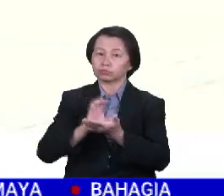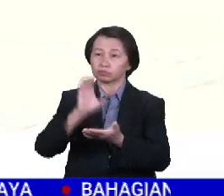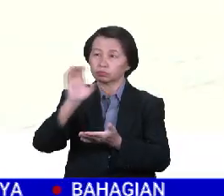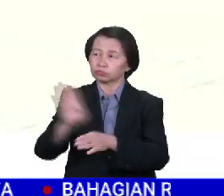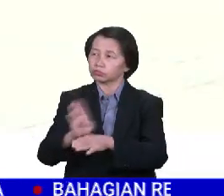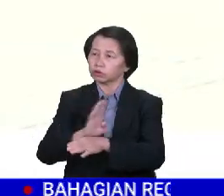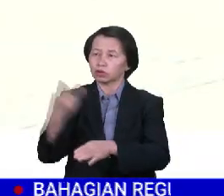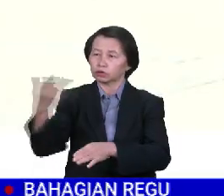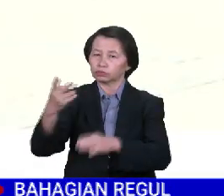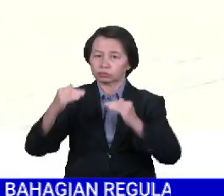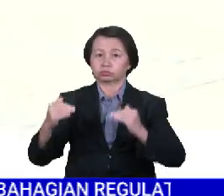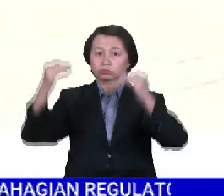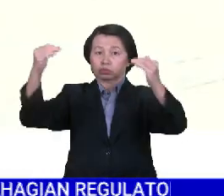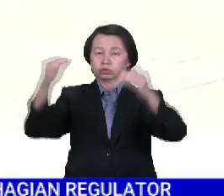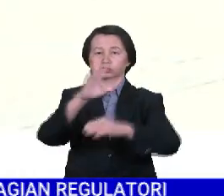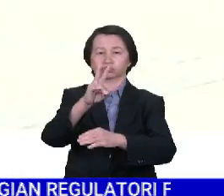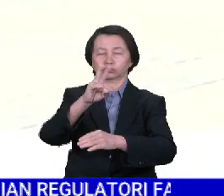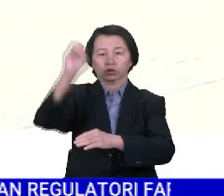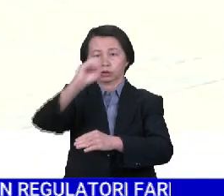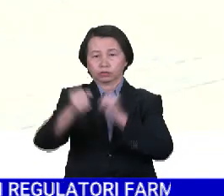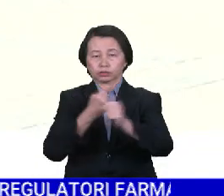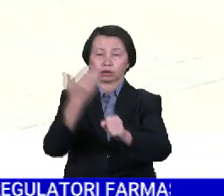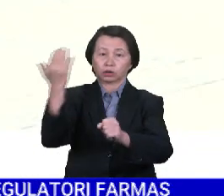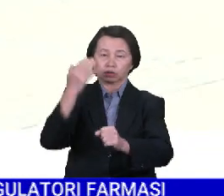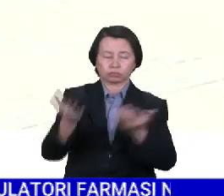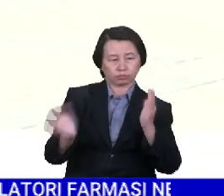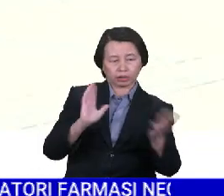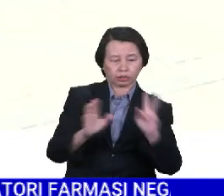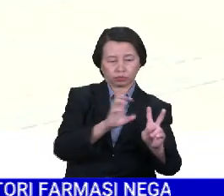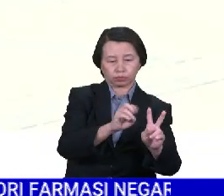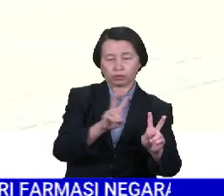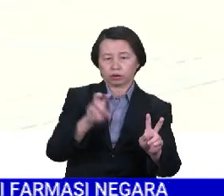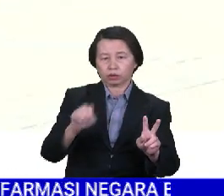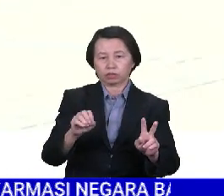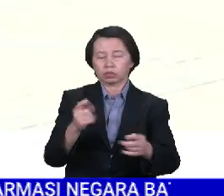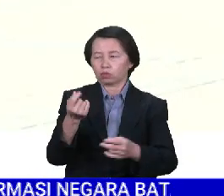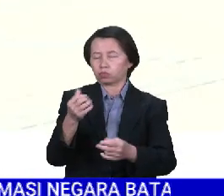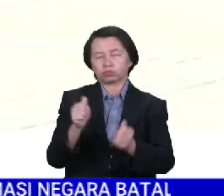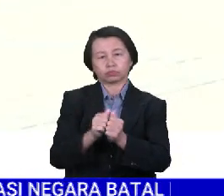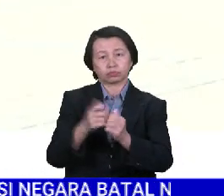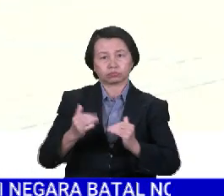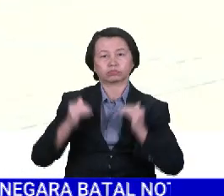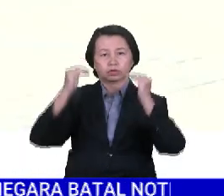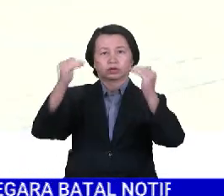kedua-dua negara melonjak 7% tahun lalu berbanding 2020, volume perdagangan dua hala